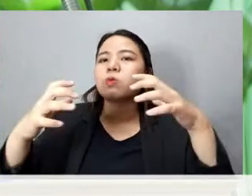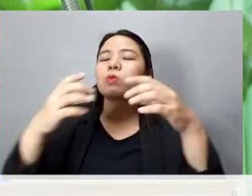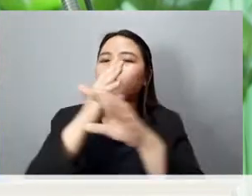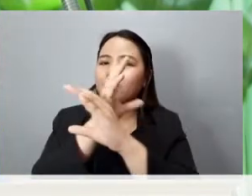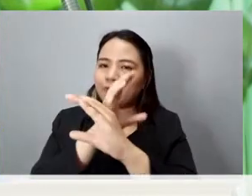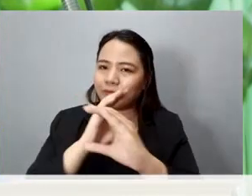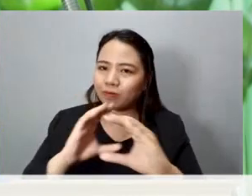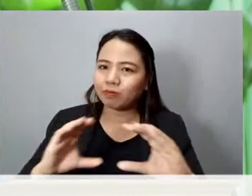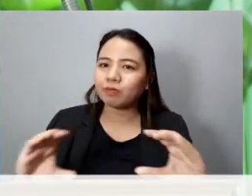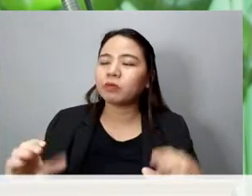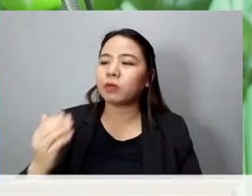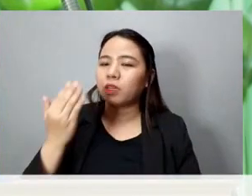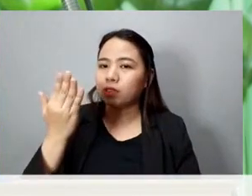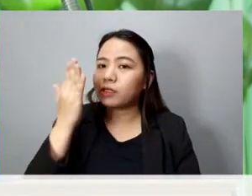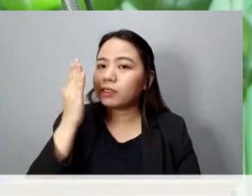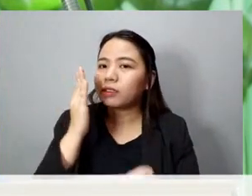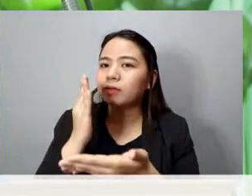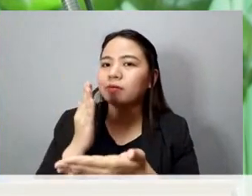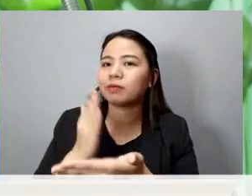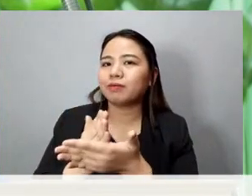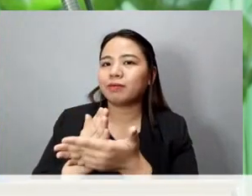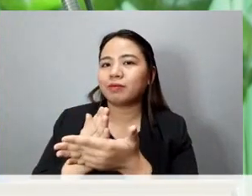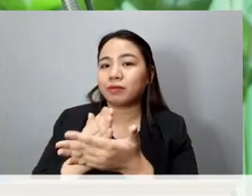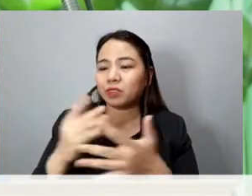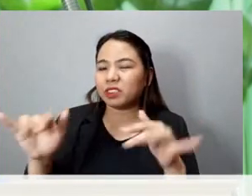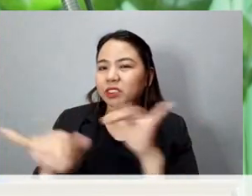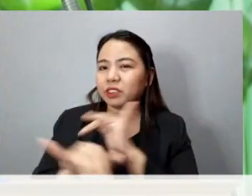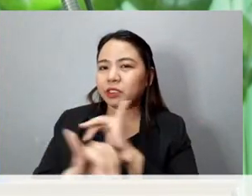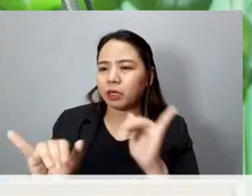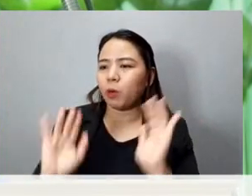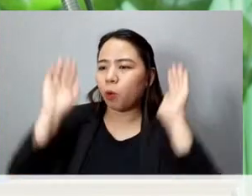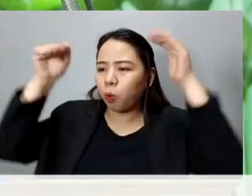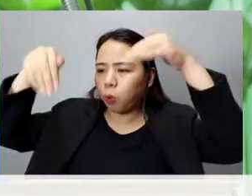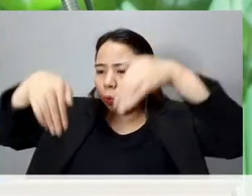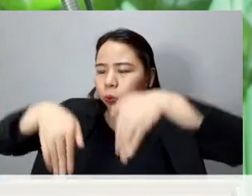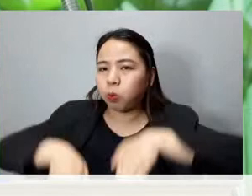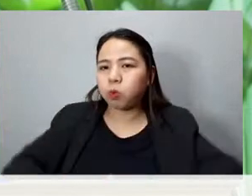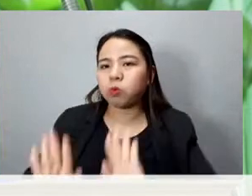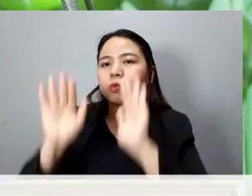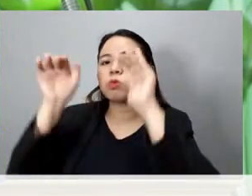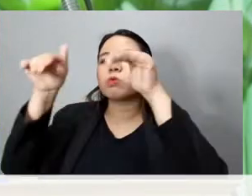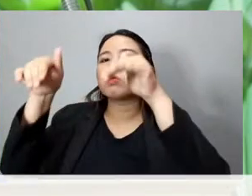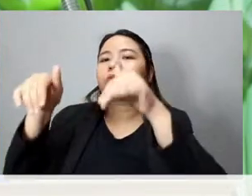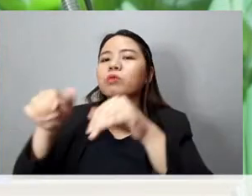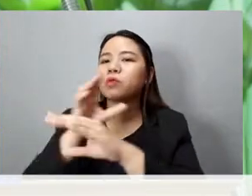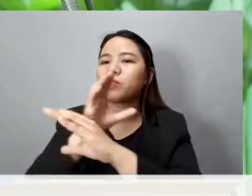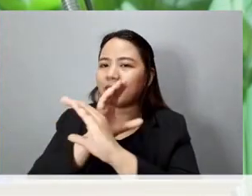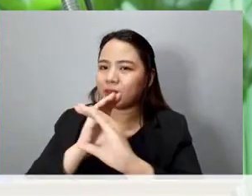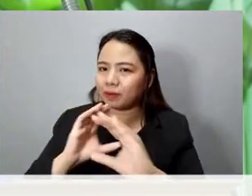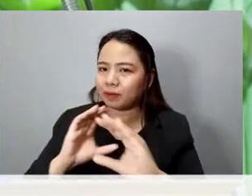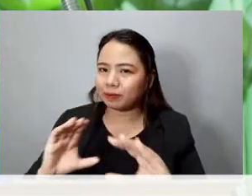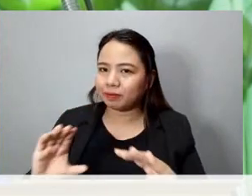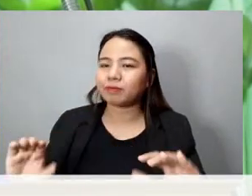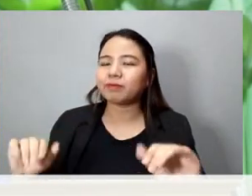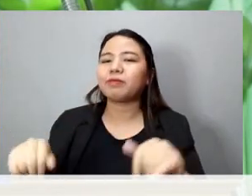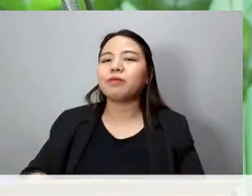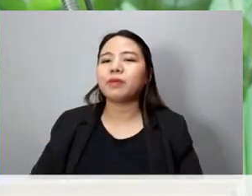kanyang pinatigil, pati mga alon na naglalakihan ay tumatahimik din.